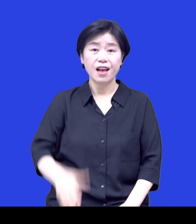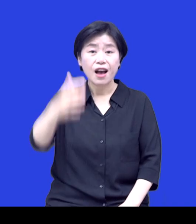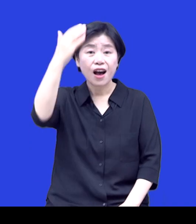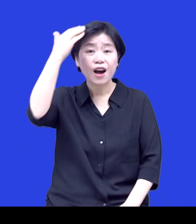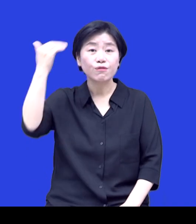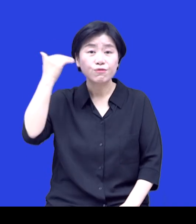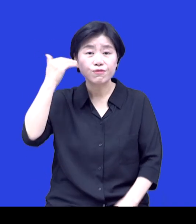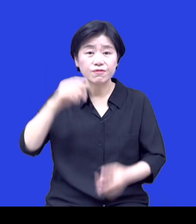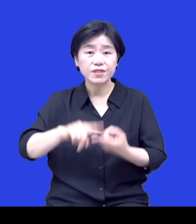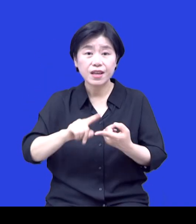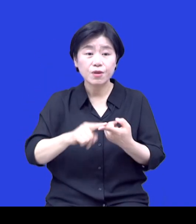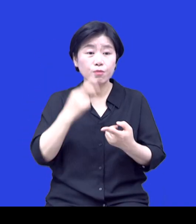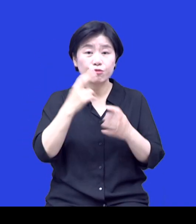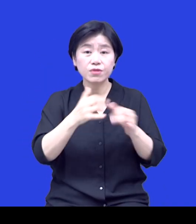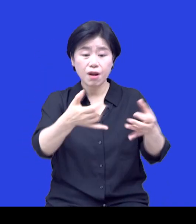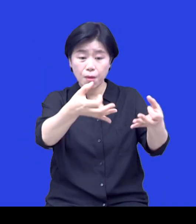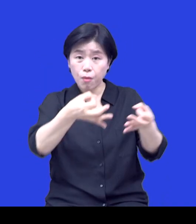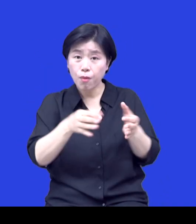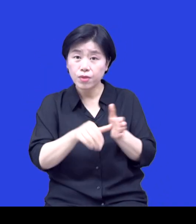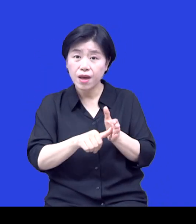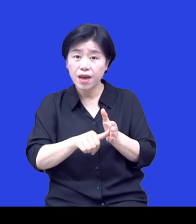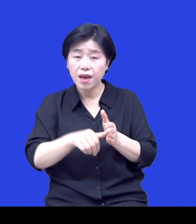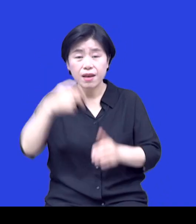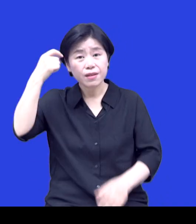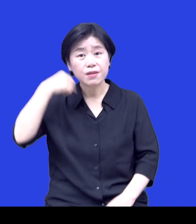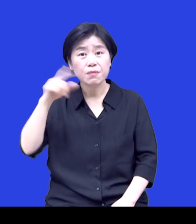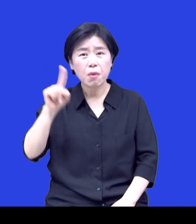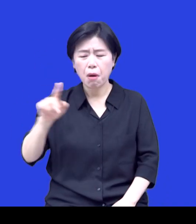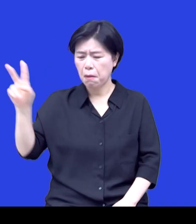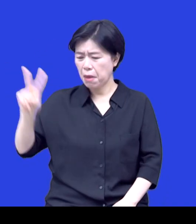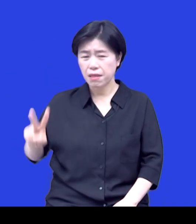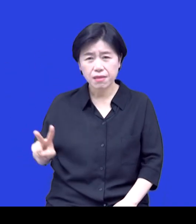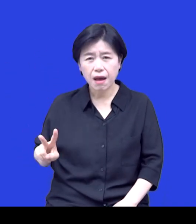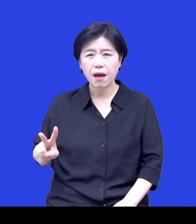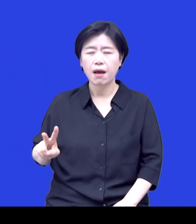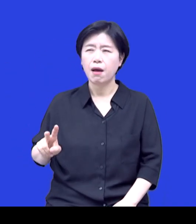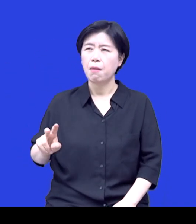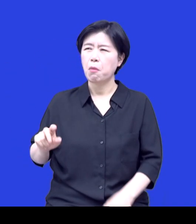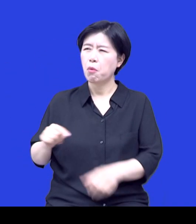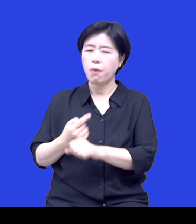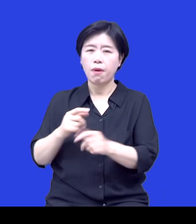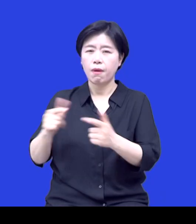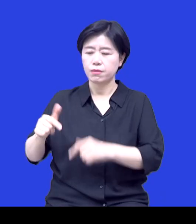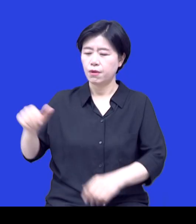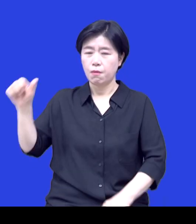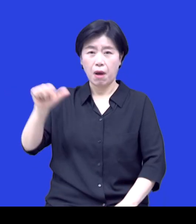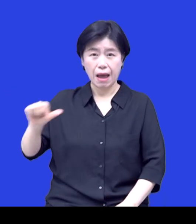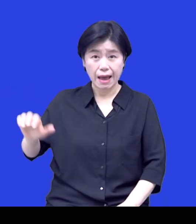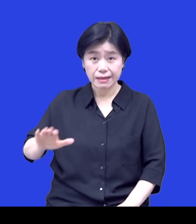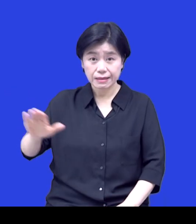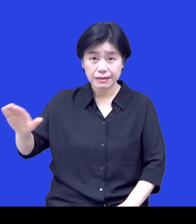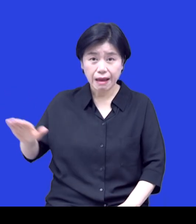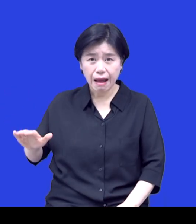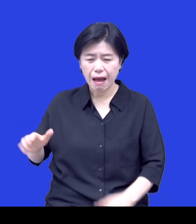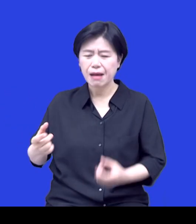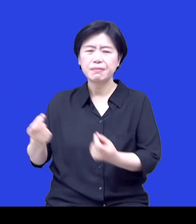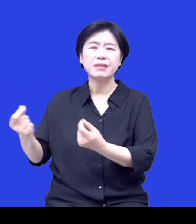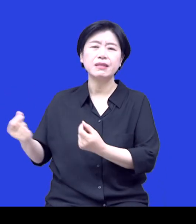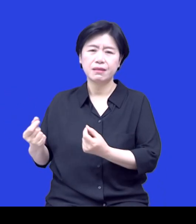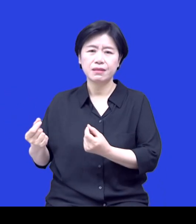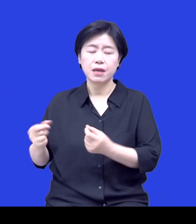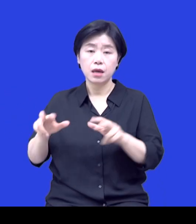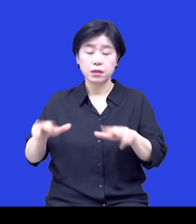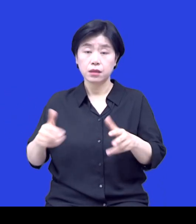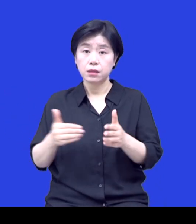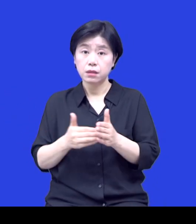비슷한 레벨로 전쟁에서 막 온 나라라 그렇게 해가지고 그 동양애 중에 하나로 껴가지고 제가 백인 중심의